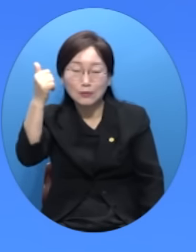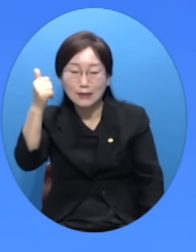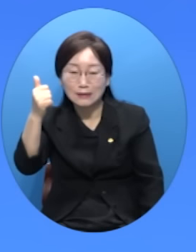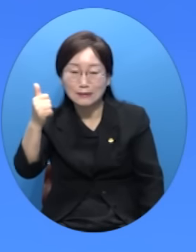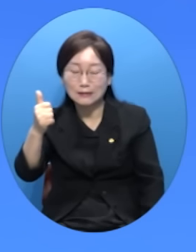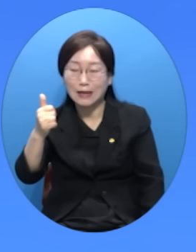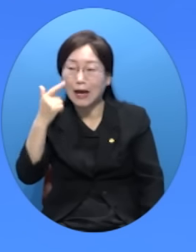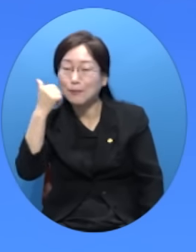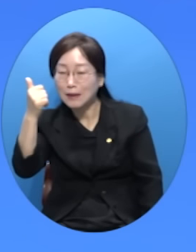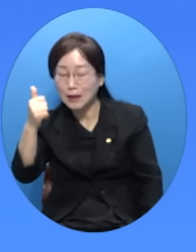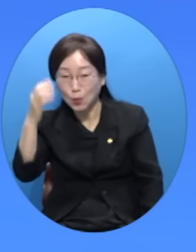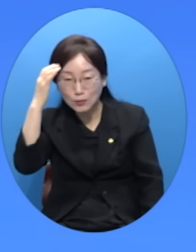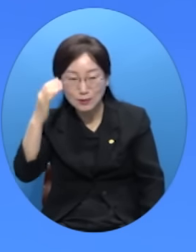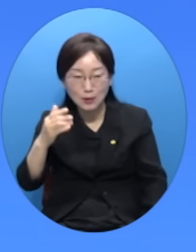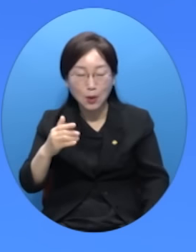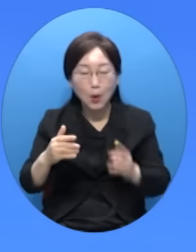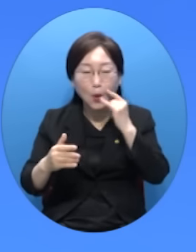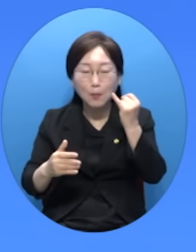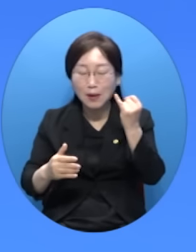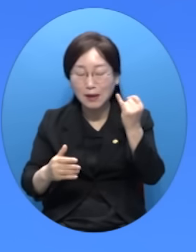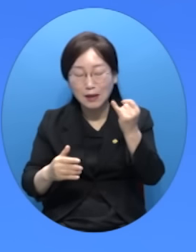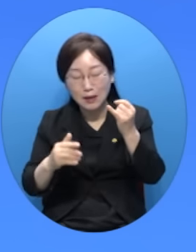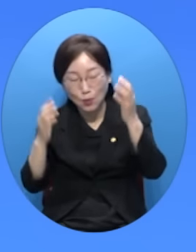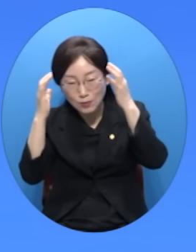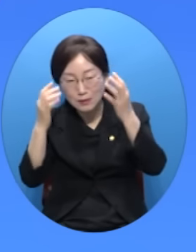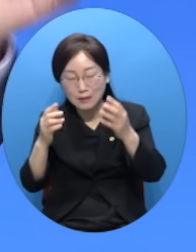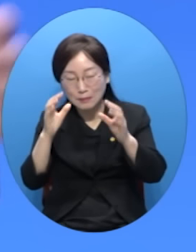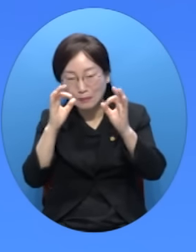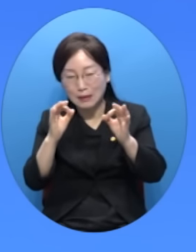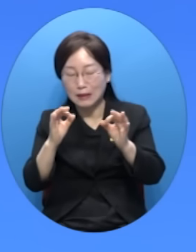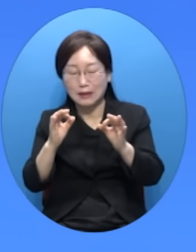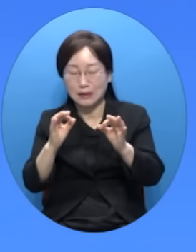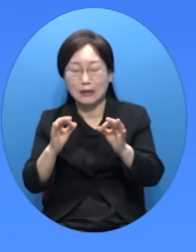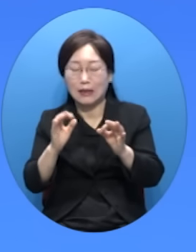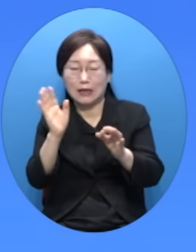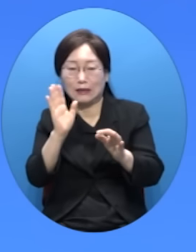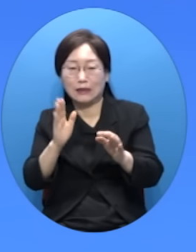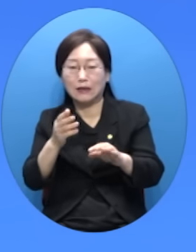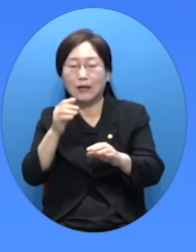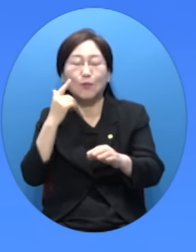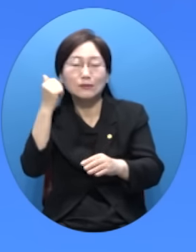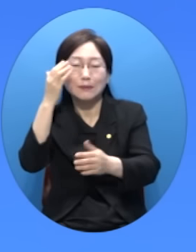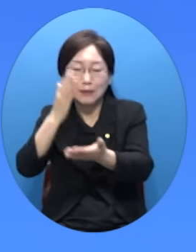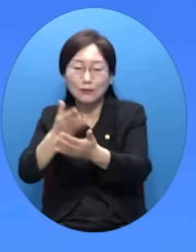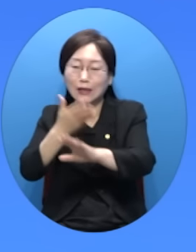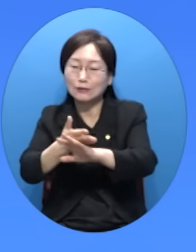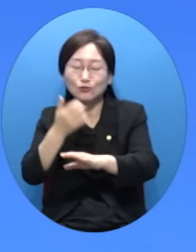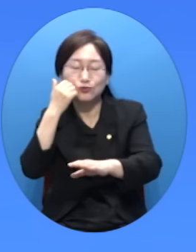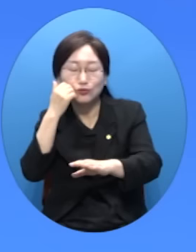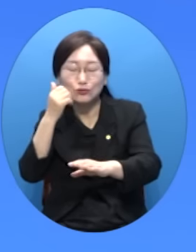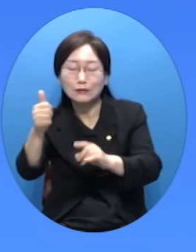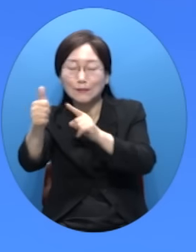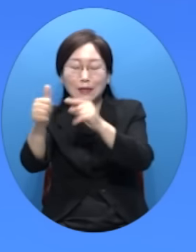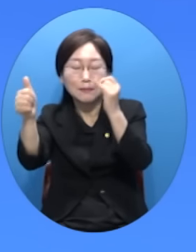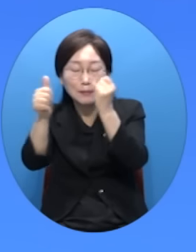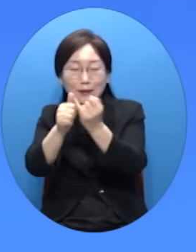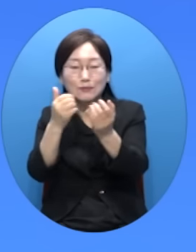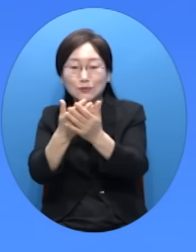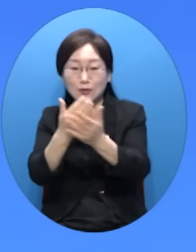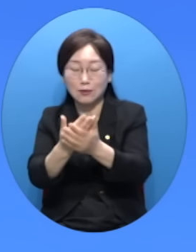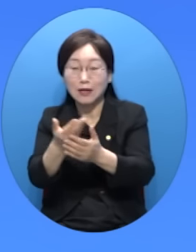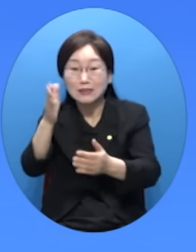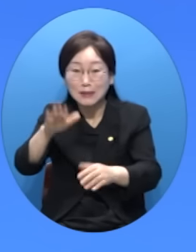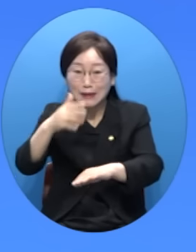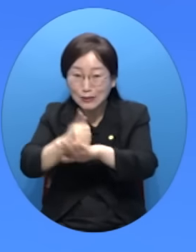보니까 목사 말고 딴 사람을 남편으로 보내주옵소서 했는데 그 맞는 분이 바로 유기성